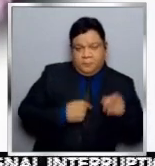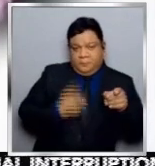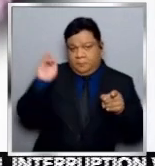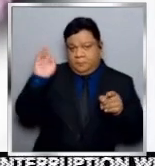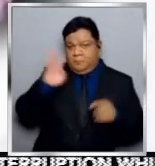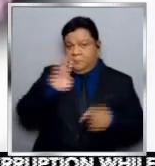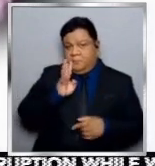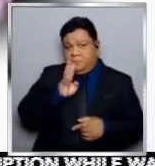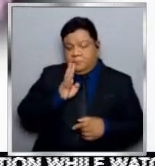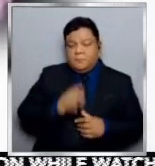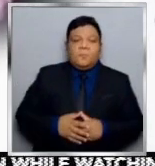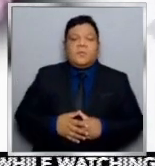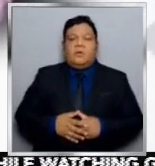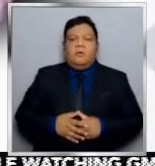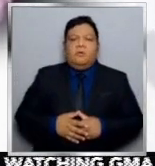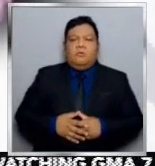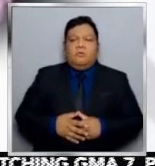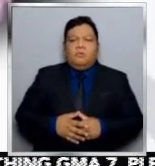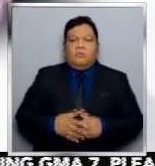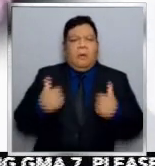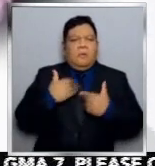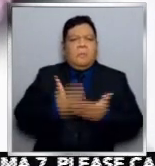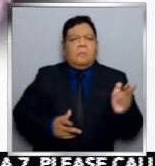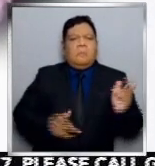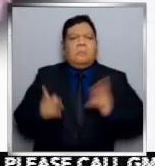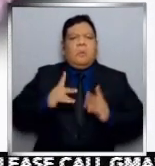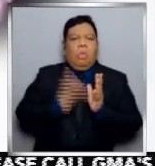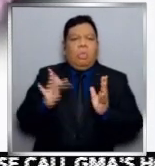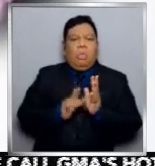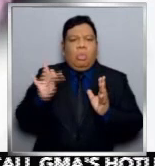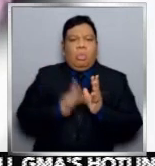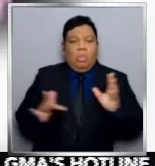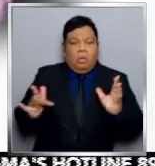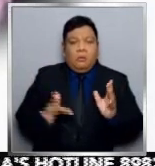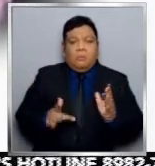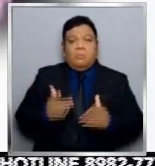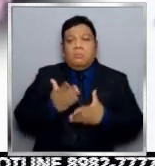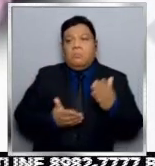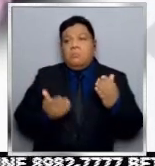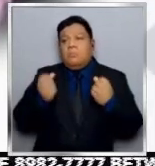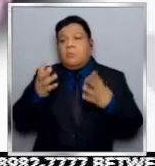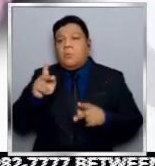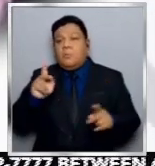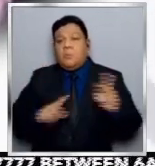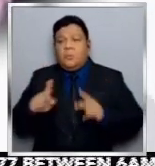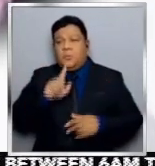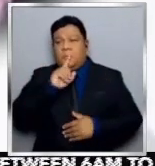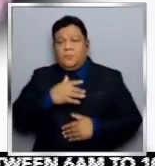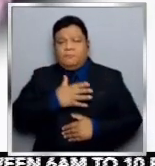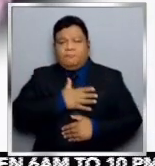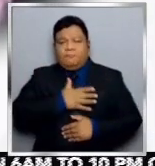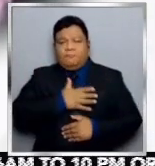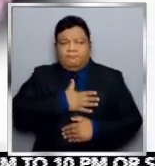sa sitwasyon. Mm-hmm. Ano nga, mas marami pa yung may puso at damdamin na integrators para yung